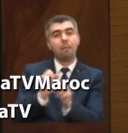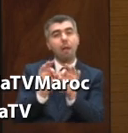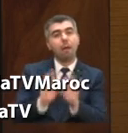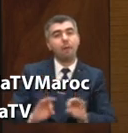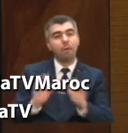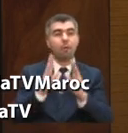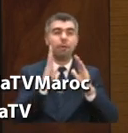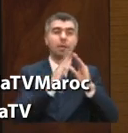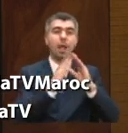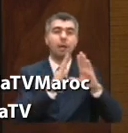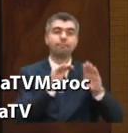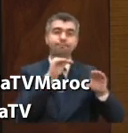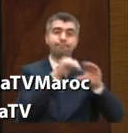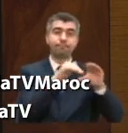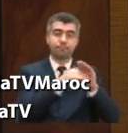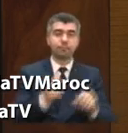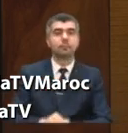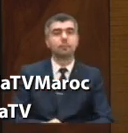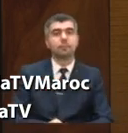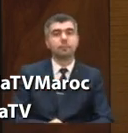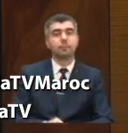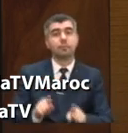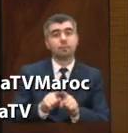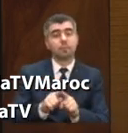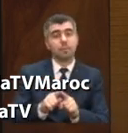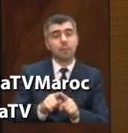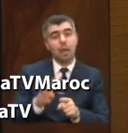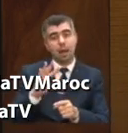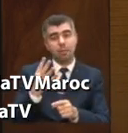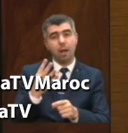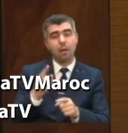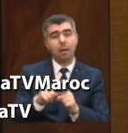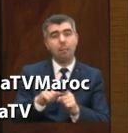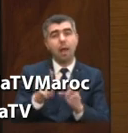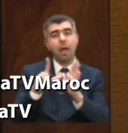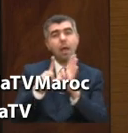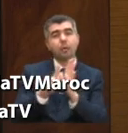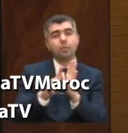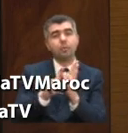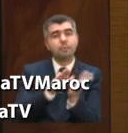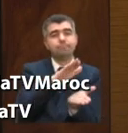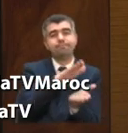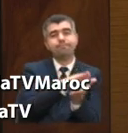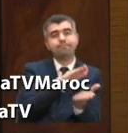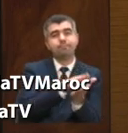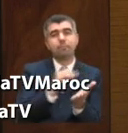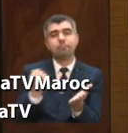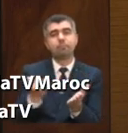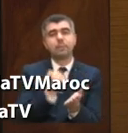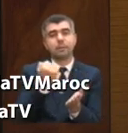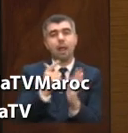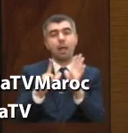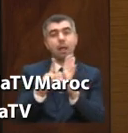الصحية. رابعا، نطالب بإخراج القوانين العالقة وتحييل القوانين المتجاوزة لا سيما في علاقتها